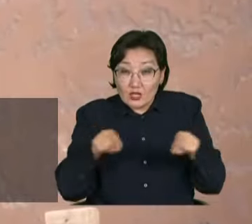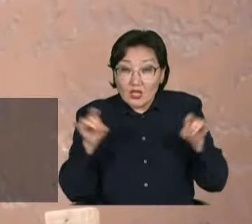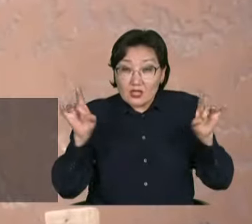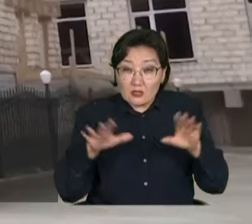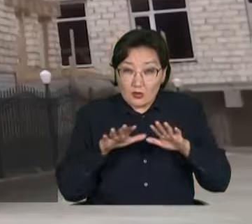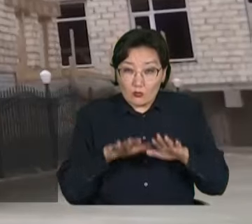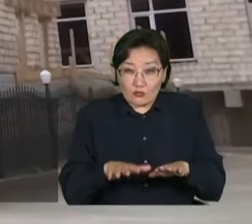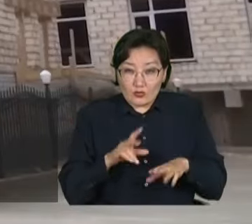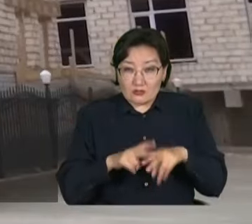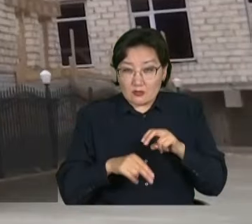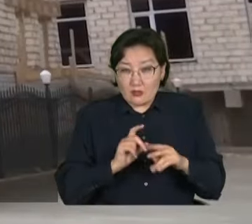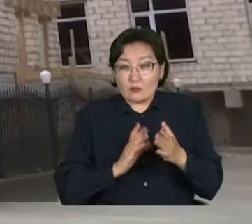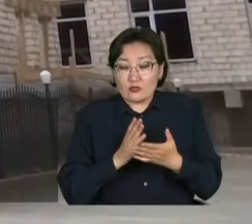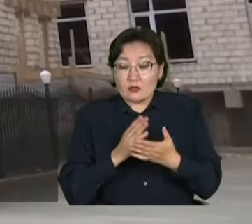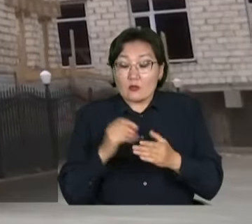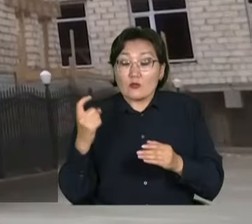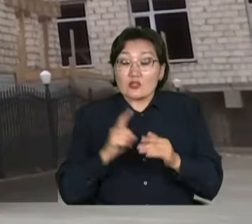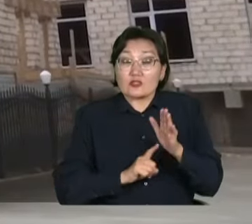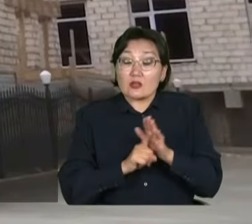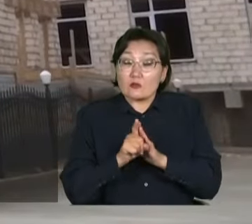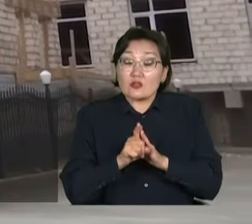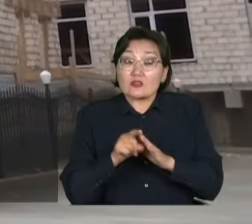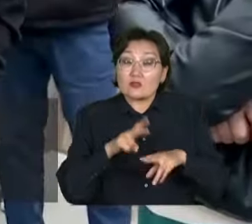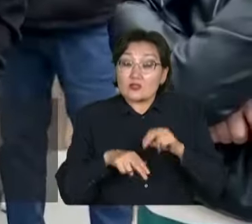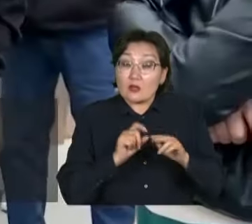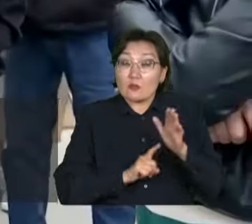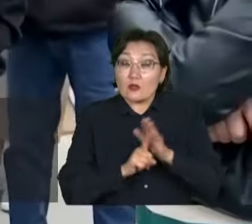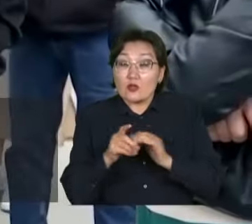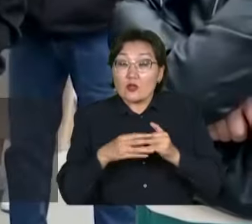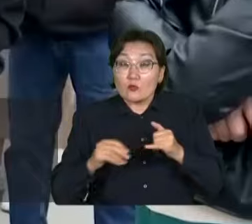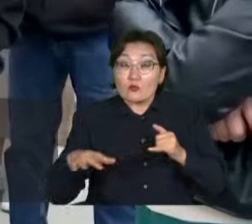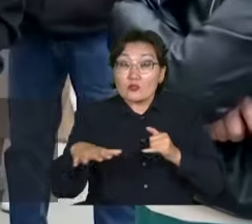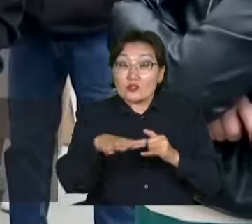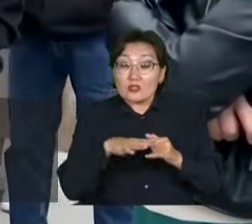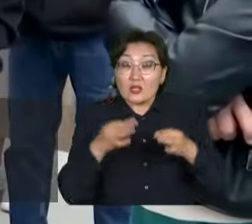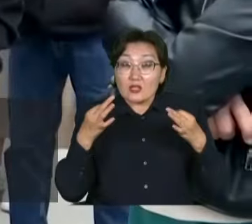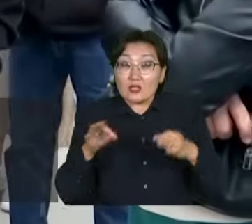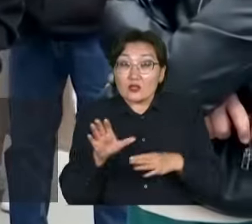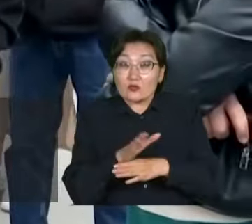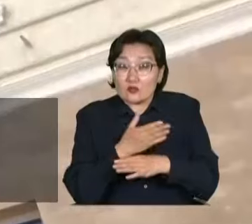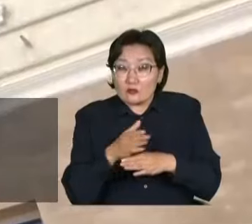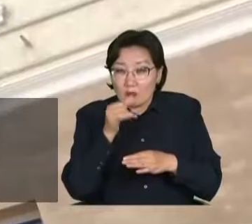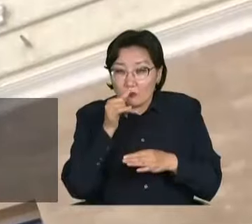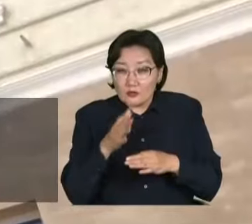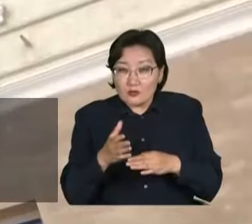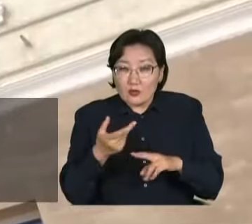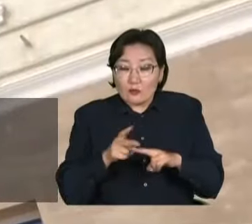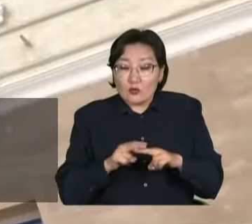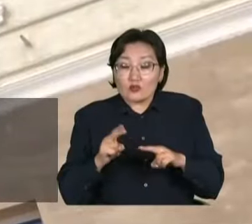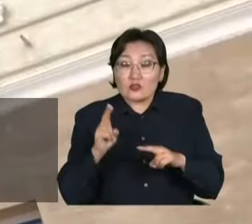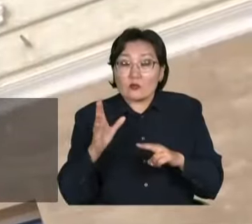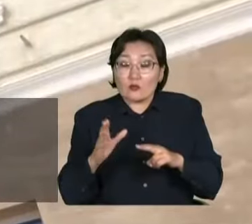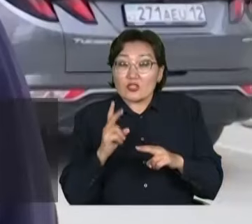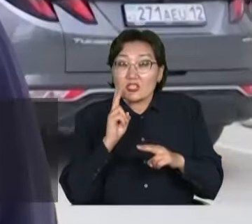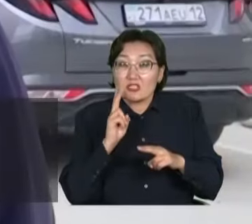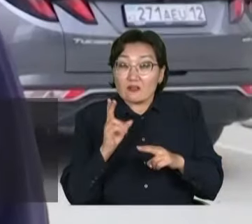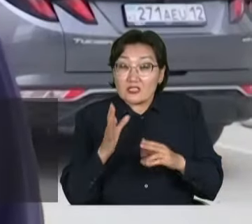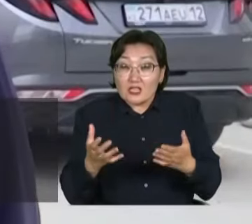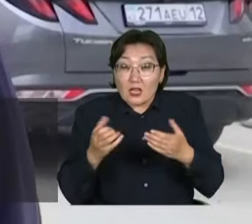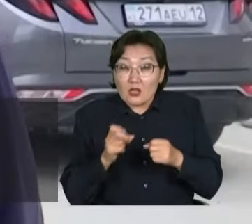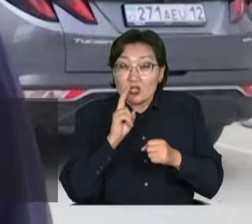болып шыға келді. Кәсіпкер құрылыс бастағалы тұрғындардың өз ауласында еркін жүріп тұруы мұңға айналған. Осы үйді алғанымызға екі жыл болды.